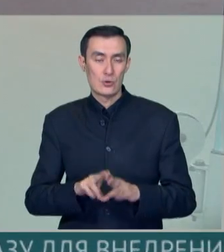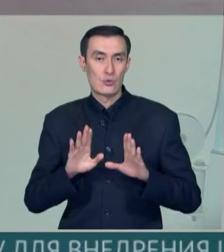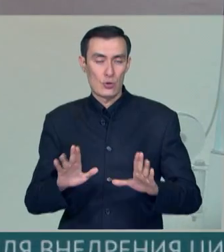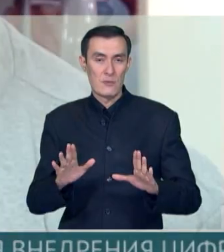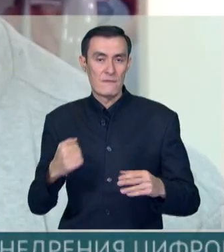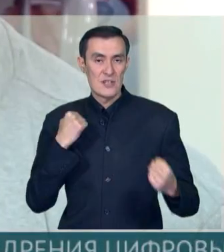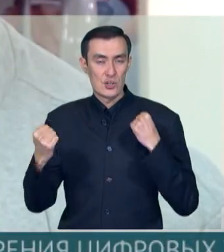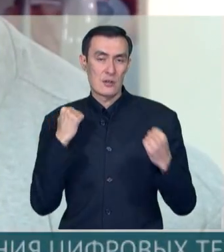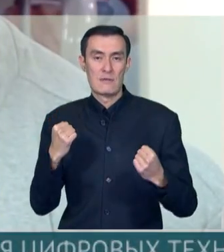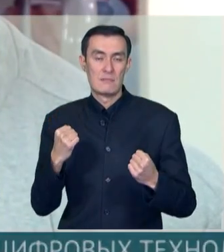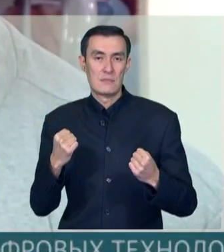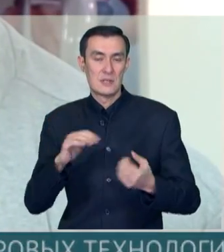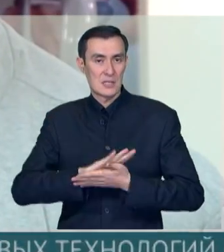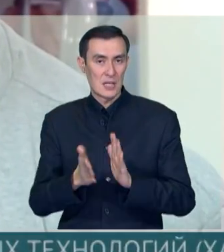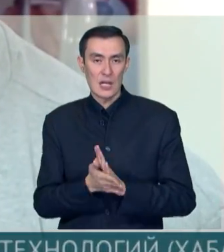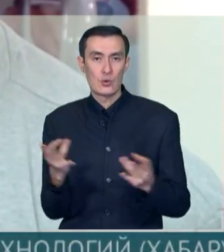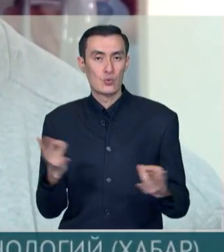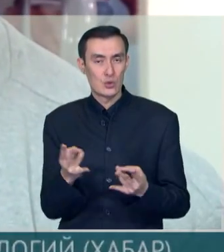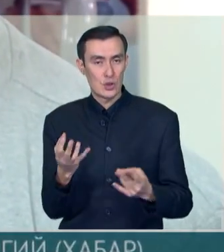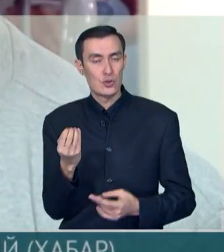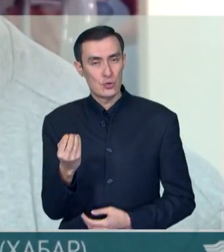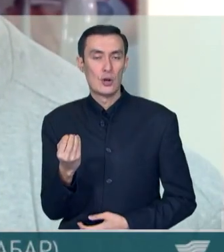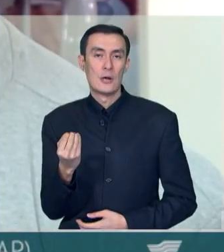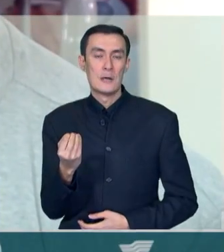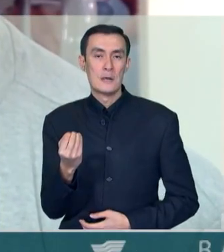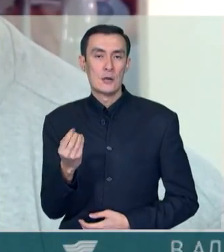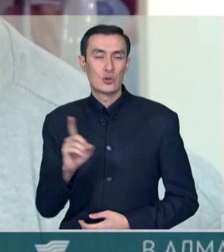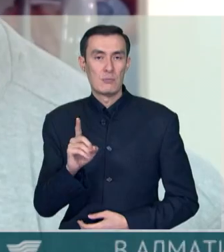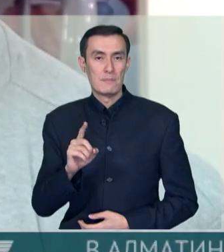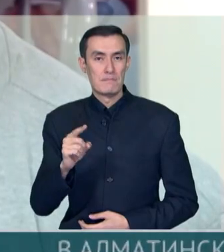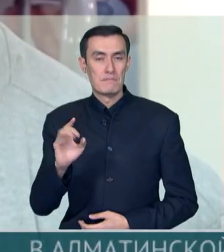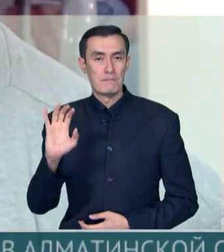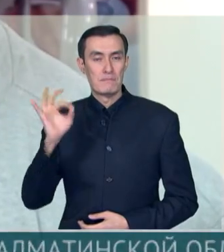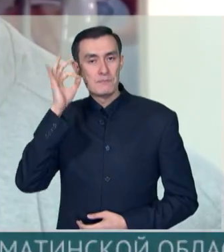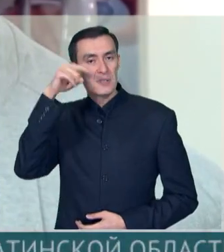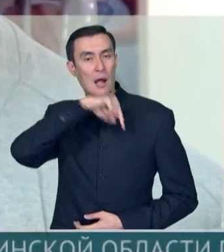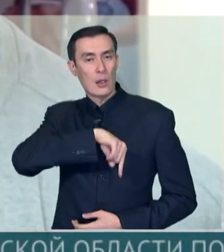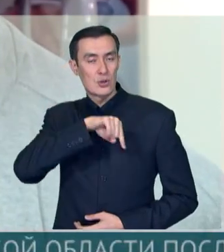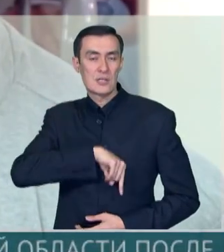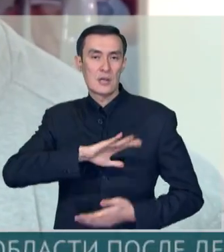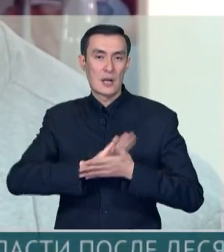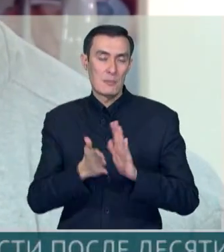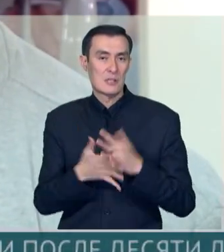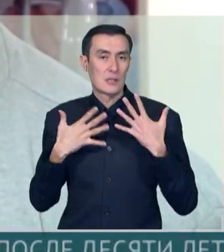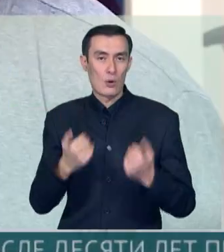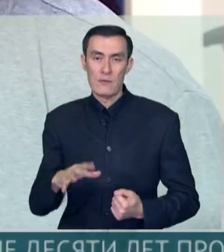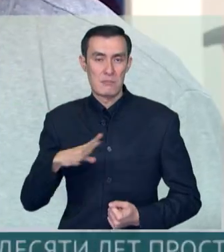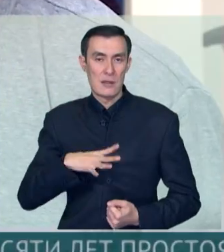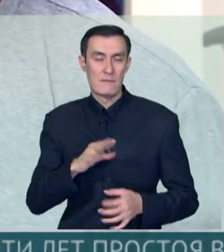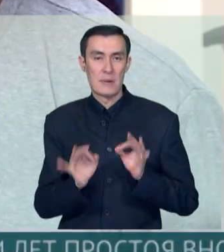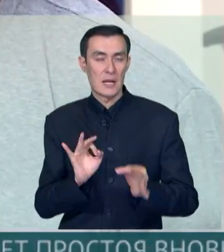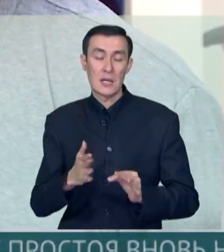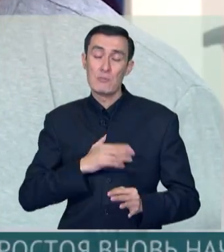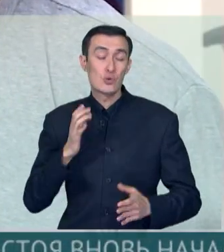физического состояния, нужно, чтобы еще и психологический климат, и здоровье было в порядке. Я